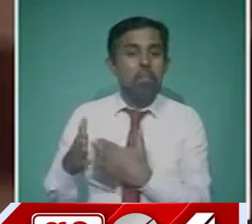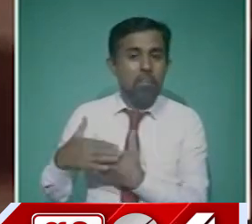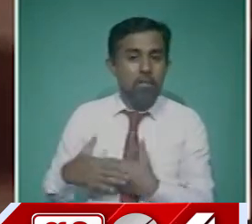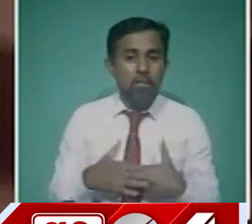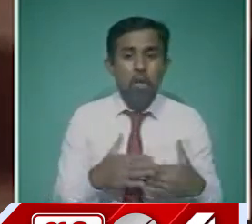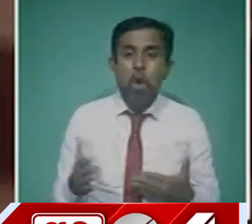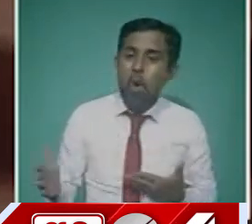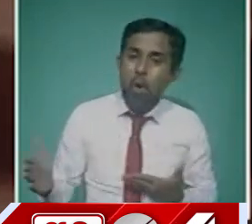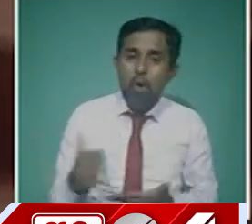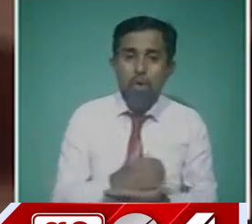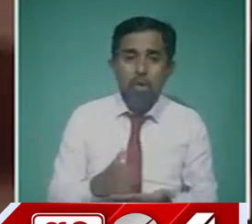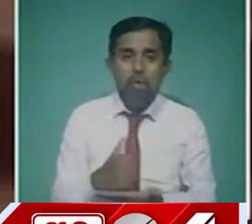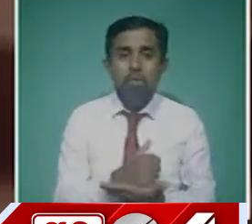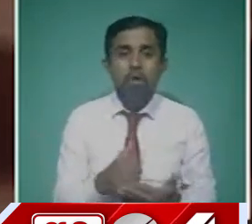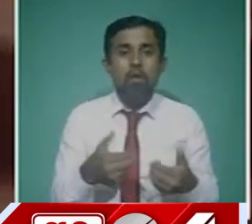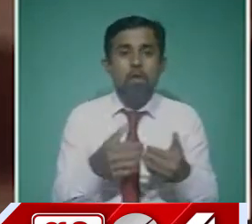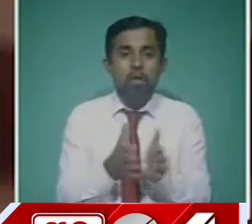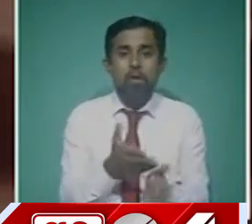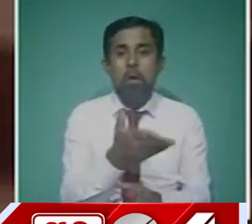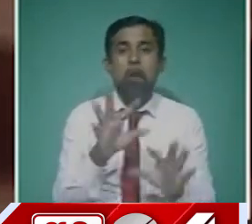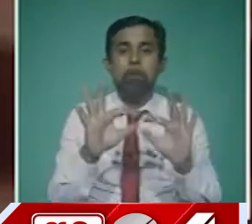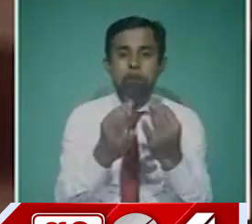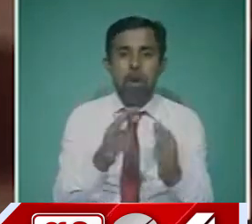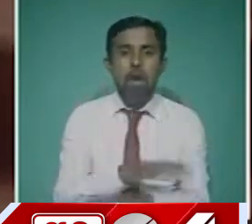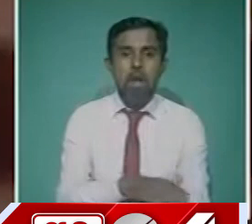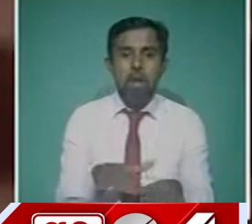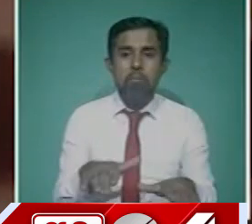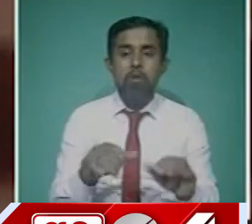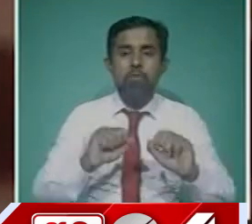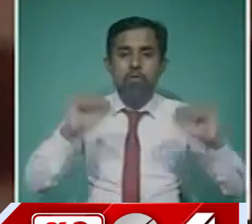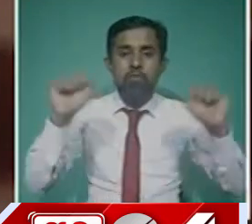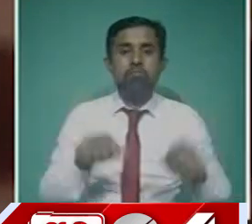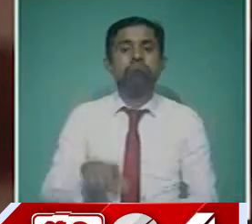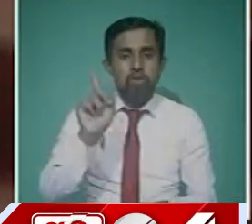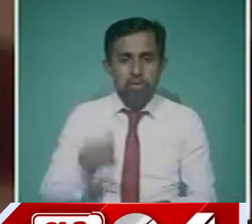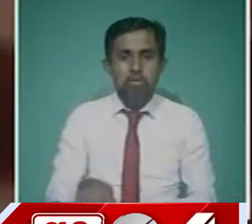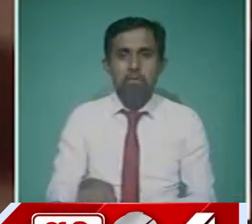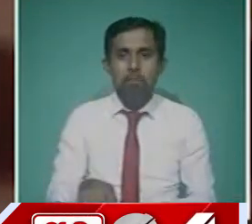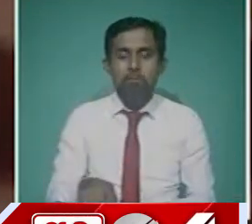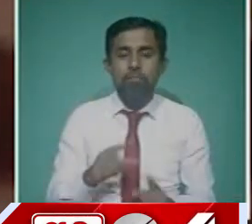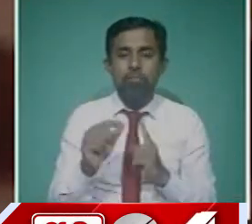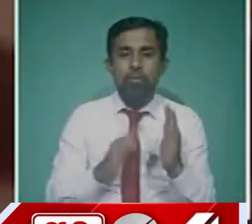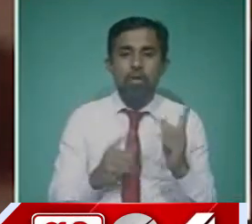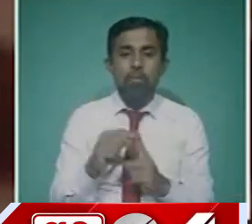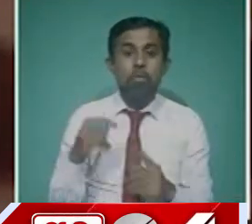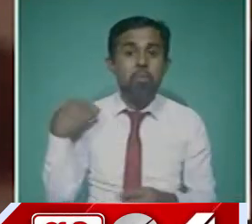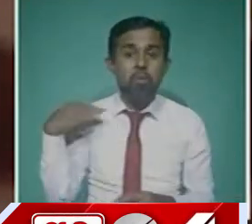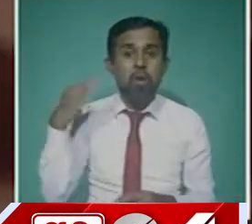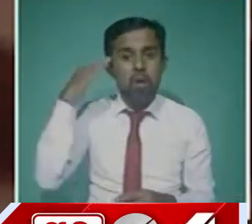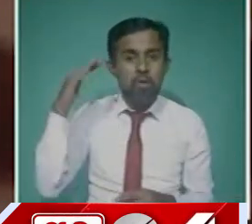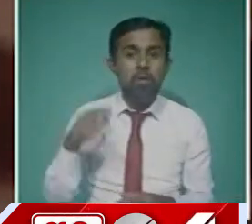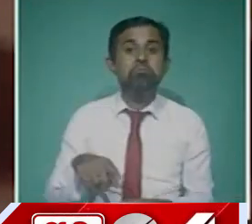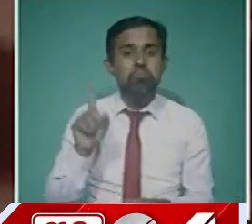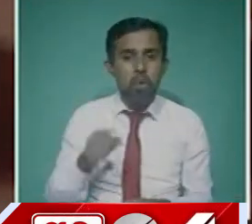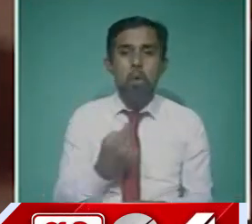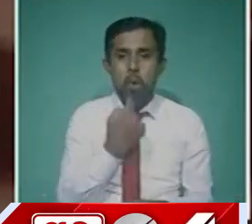සියලුම සමස්ත ජනතාව තමුන්නාන්සේලාගේ පවුල් ළමයි පවා මේ අරගලේ අනුමත කරනවා. මන්ත්‍රීවරුන්ගේ සහෝදර සහෝදරියොත් මේක අනුමත